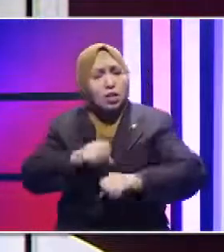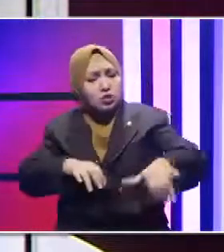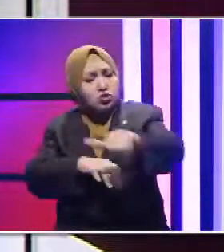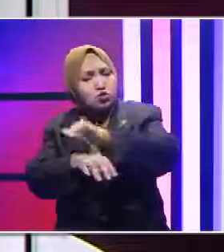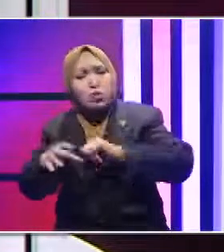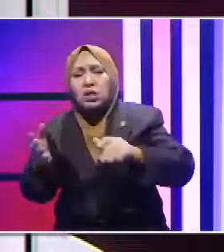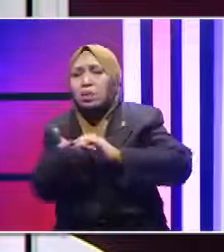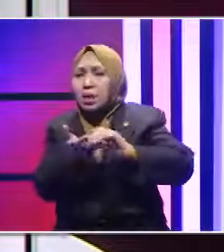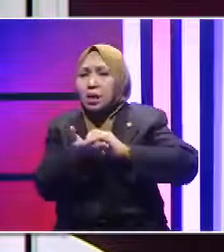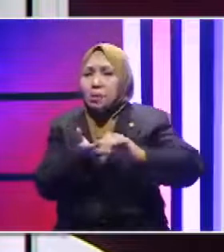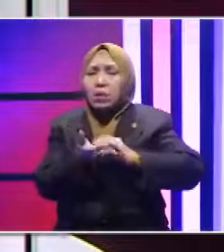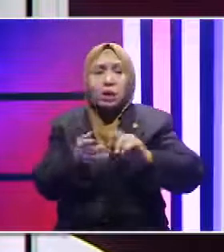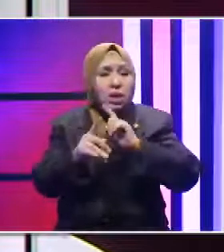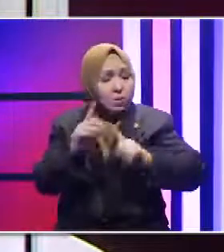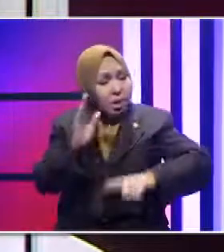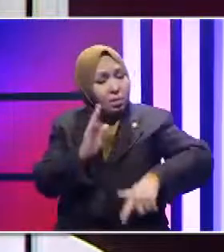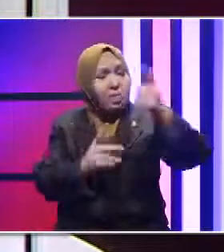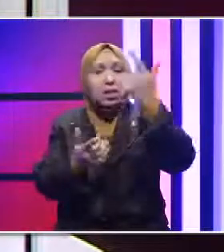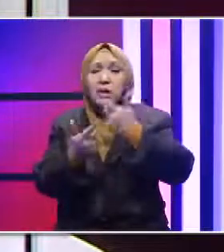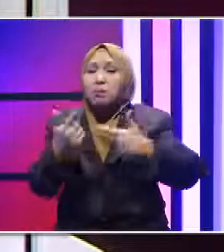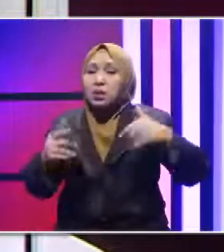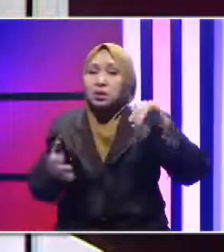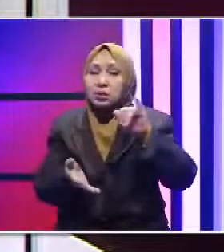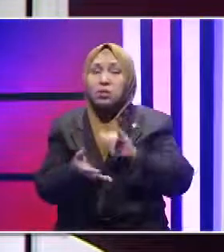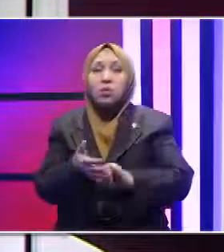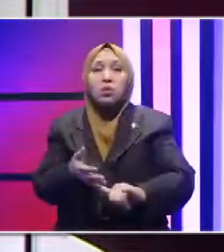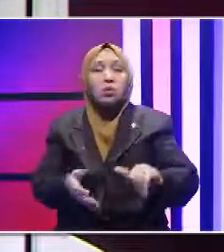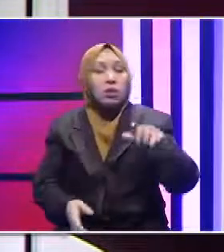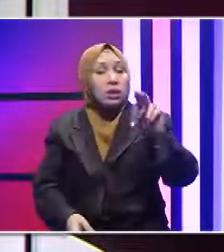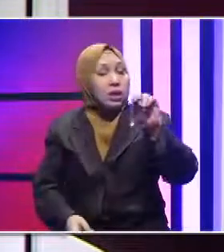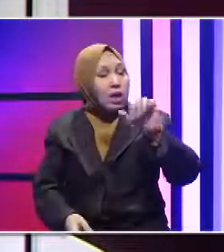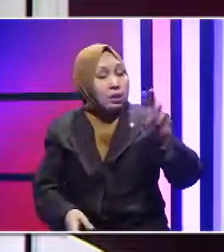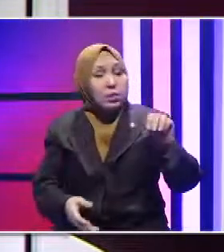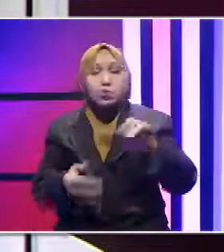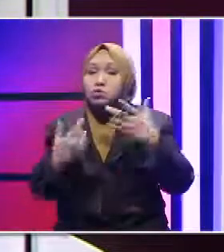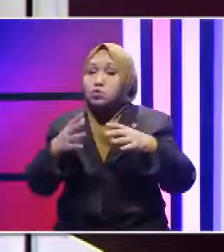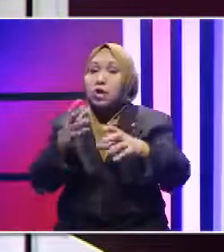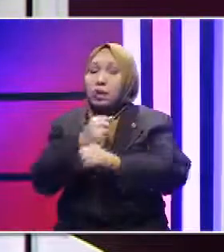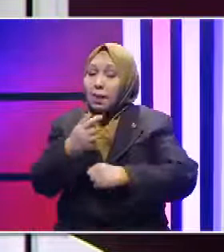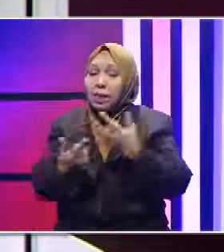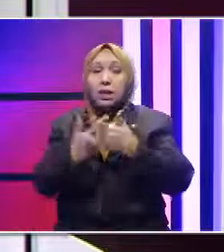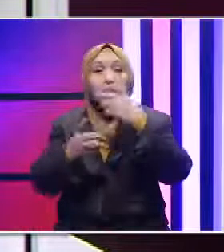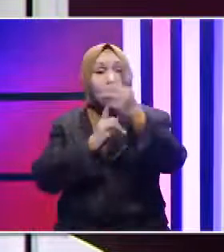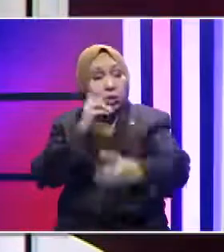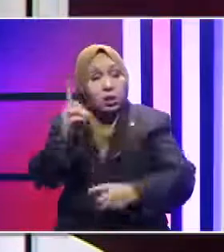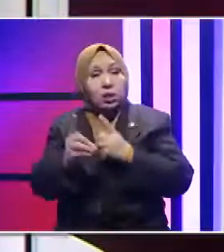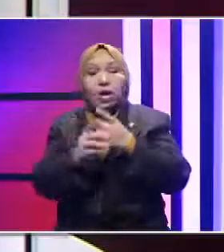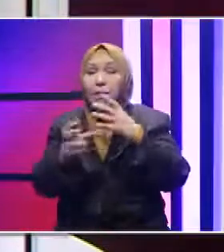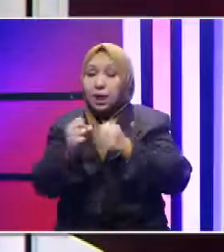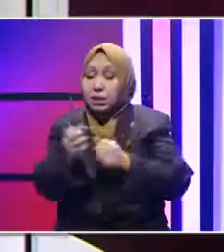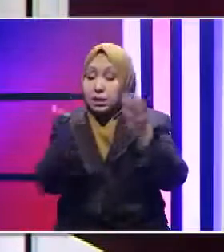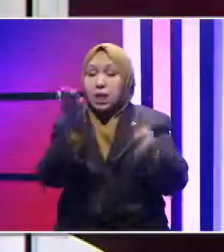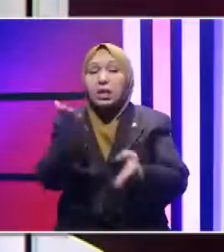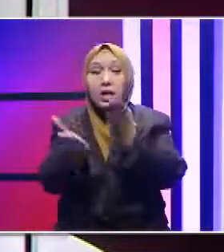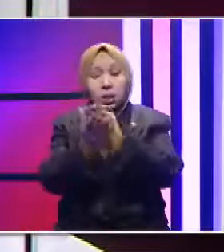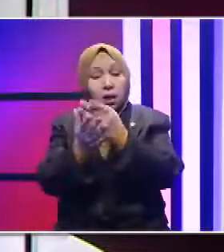dapat keampunan. Tapi lebih daripada itu ialah naim itu dah dapat sejak di dunia Ustaz. Masya-Allah. Dapat hidayah,